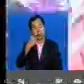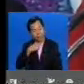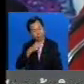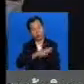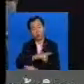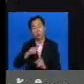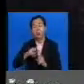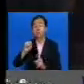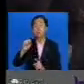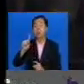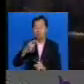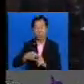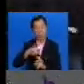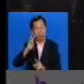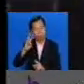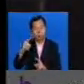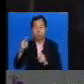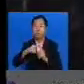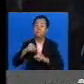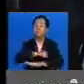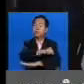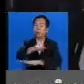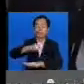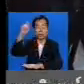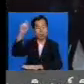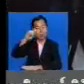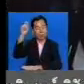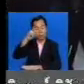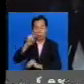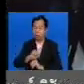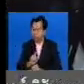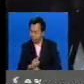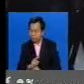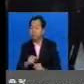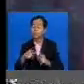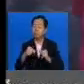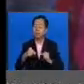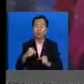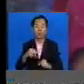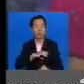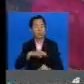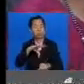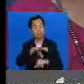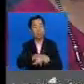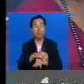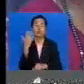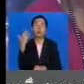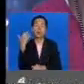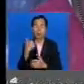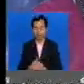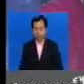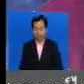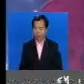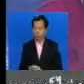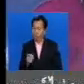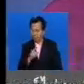ายนนี้ที่ท้องสนามหลวงเพื่อเรียกร้องความเป็นธรรมในการดำเนินคดีกับกลุ่มคนเสื้อแดงและแสดงจุดยืนใน